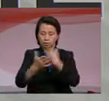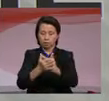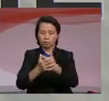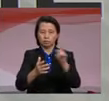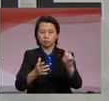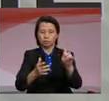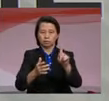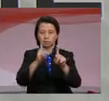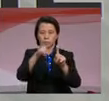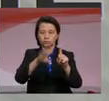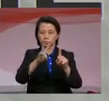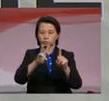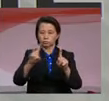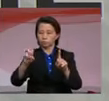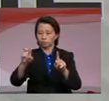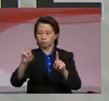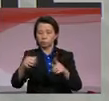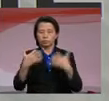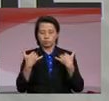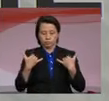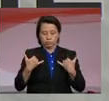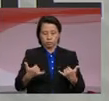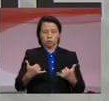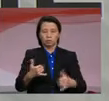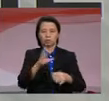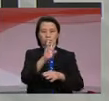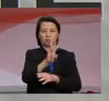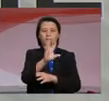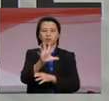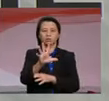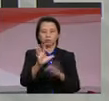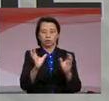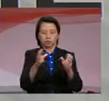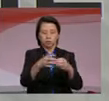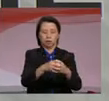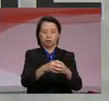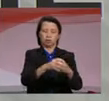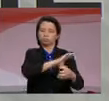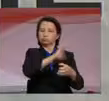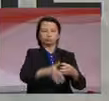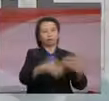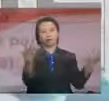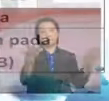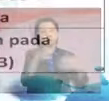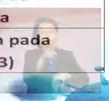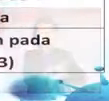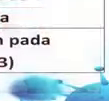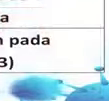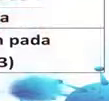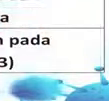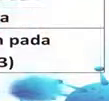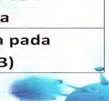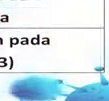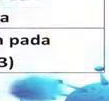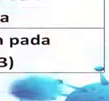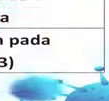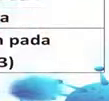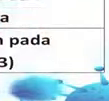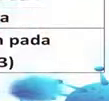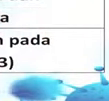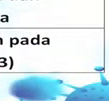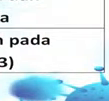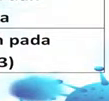21 Julai 2020. Setakat ini, 65 kluster telah pun tamat pemantauan dan pengawasan. Pada hari